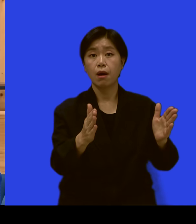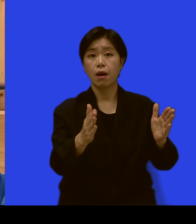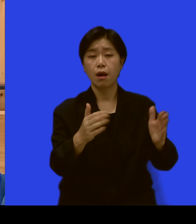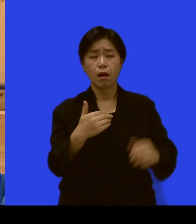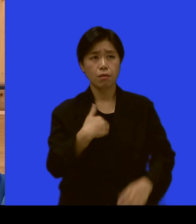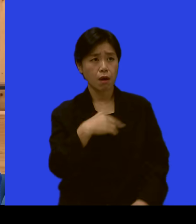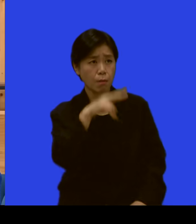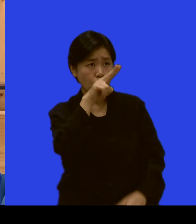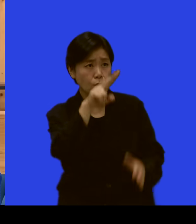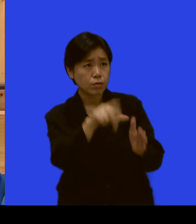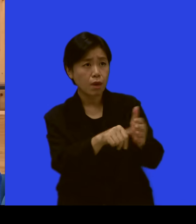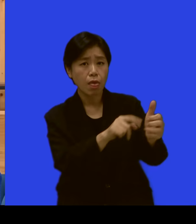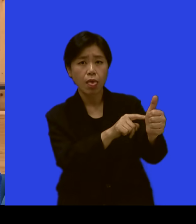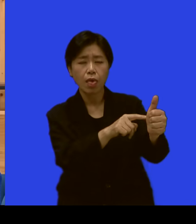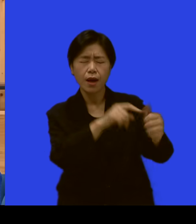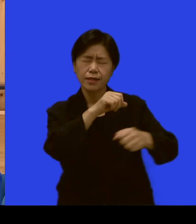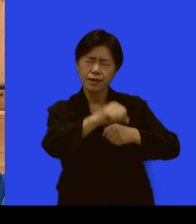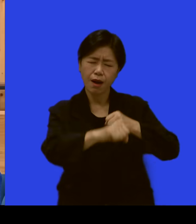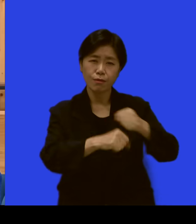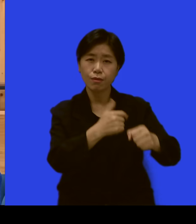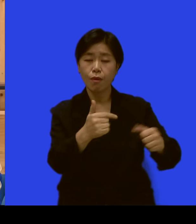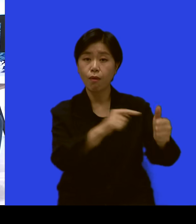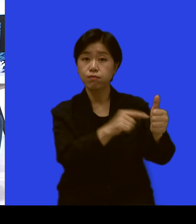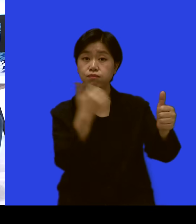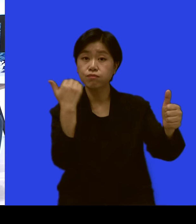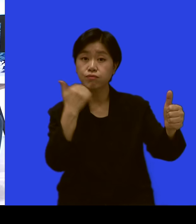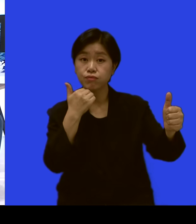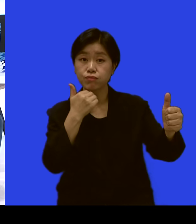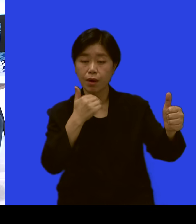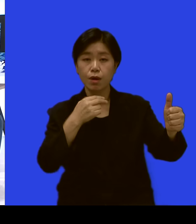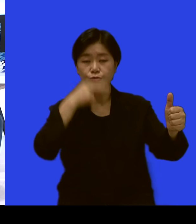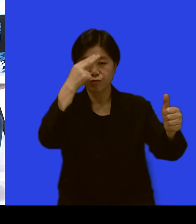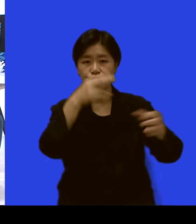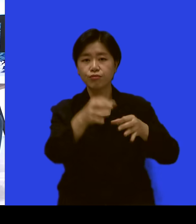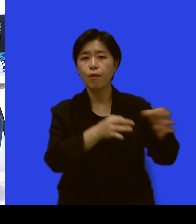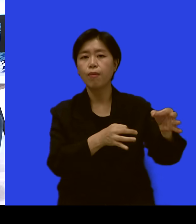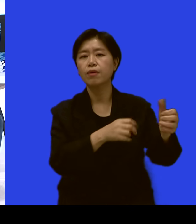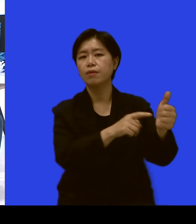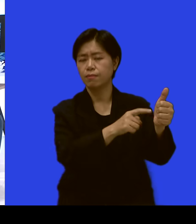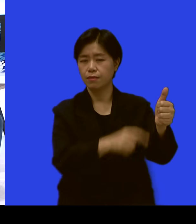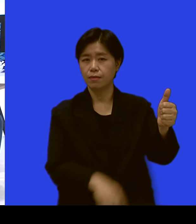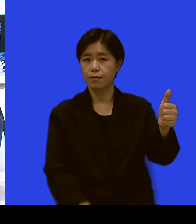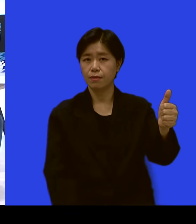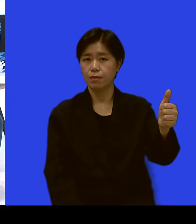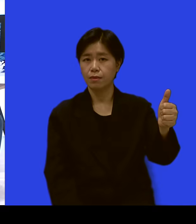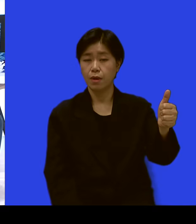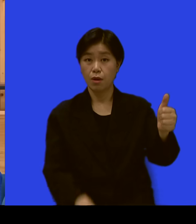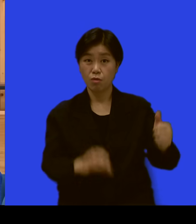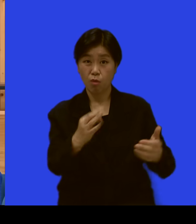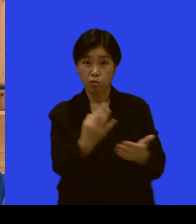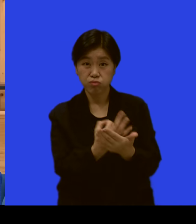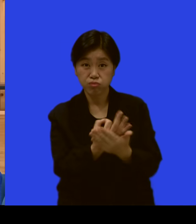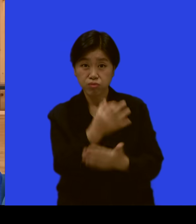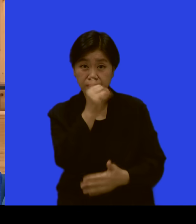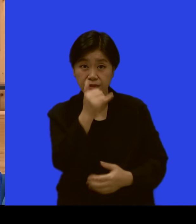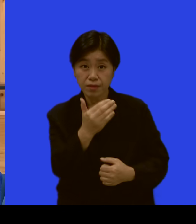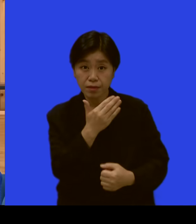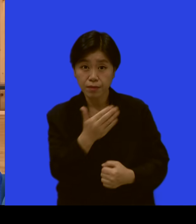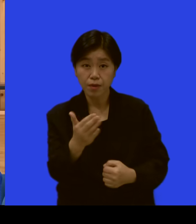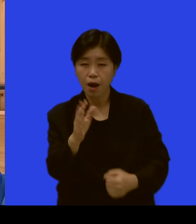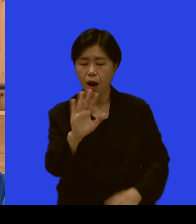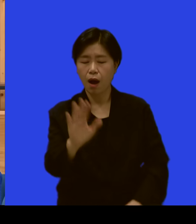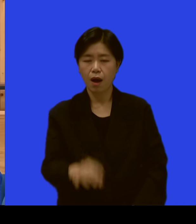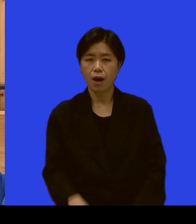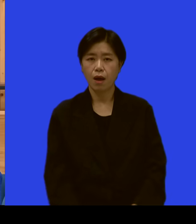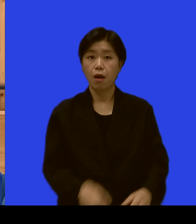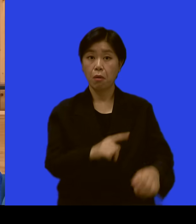보이시는 분이 클럽 사장님이시더라고요. 어땠어요? 이렇게. 돈을 많이 버는 것 같아서. 그것보다도, 예. 너 마음에 안